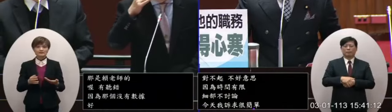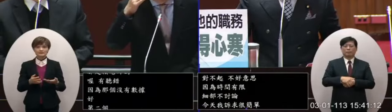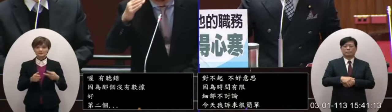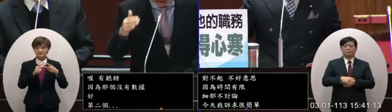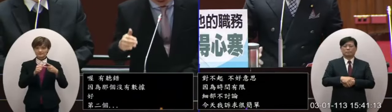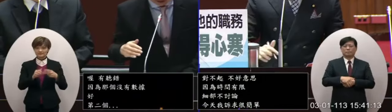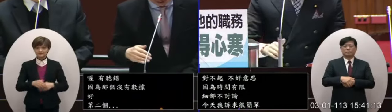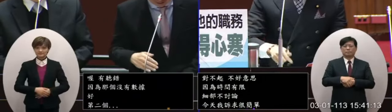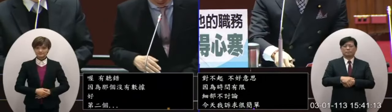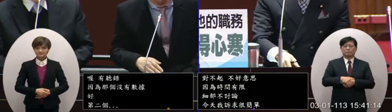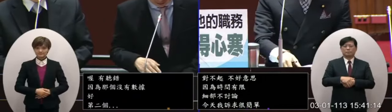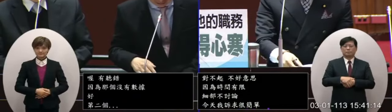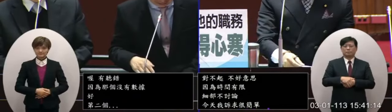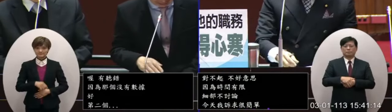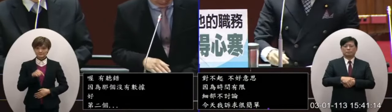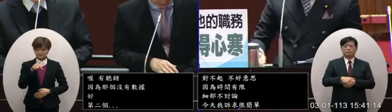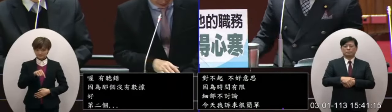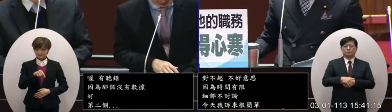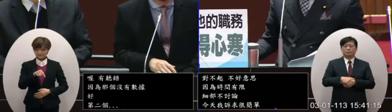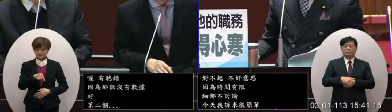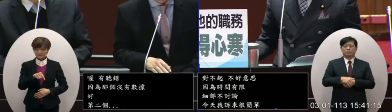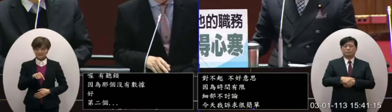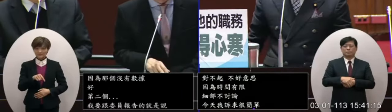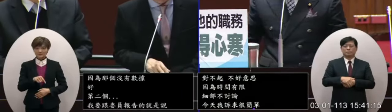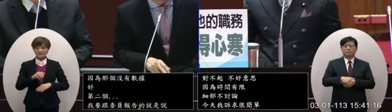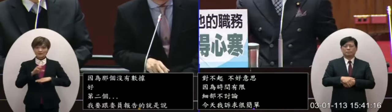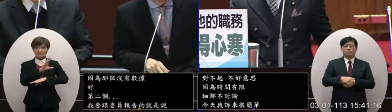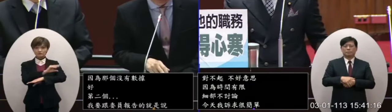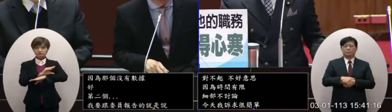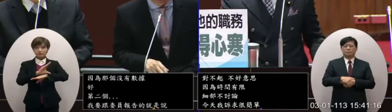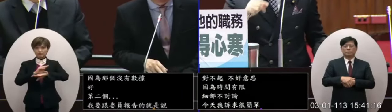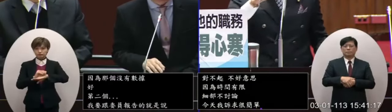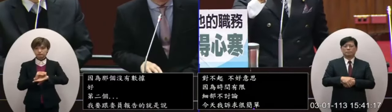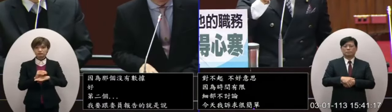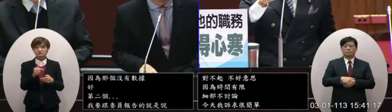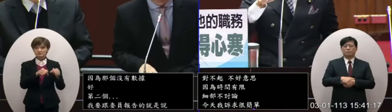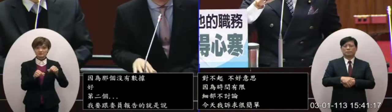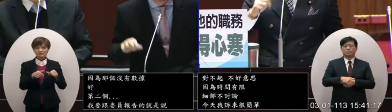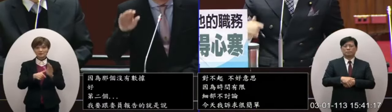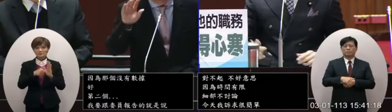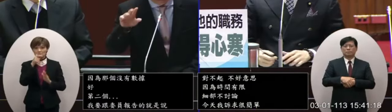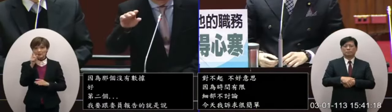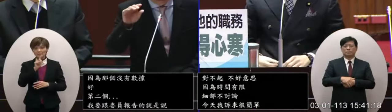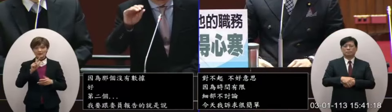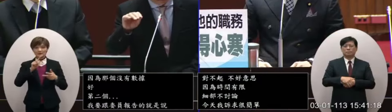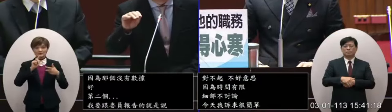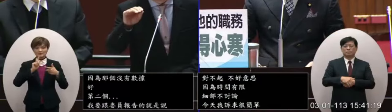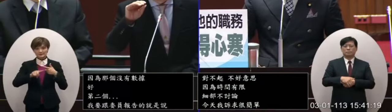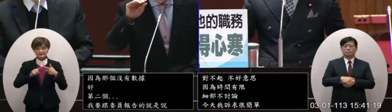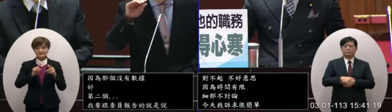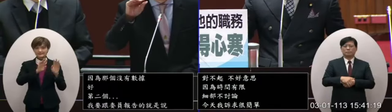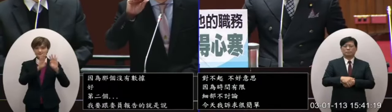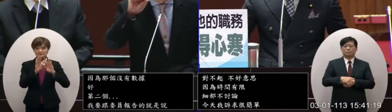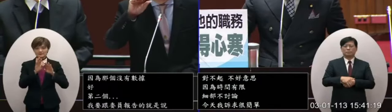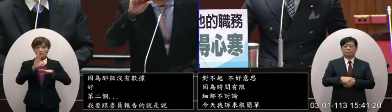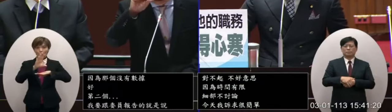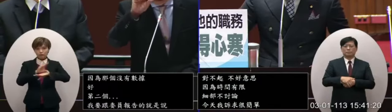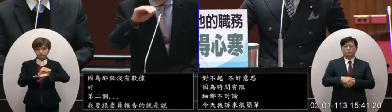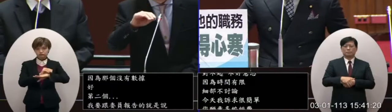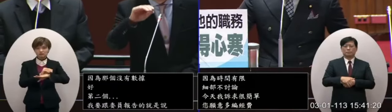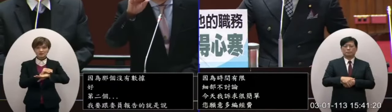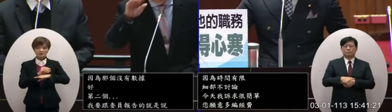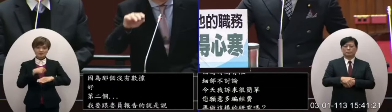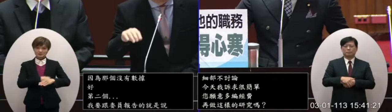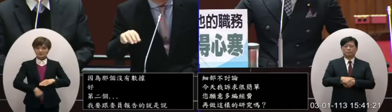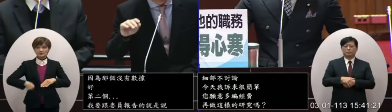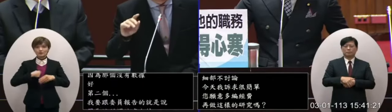哈。因为这所谓的瘦肉精，其实它叫乙型受体素。那乙型受体素的里